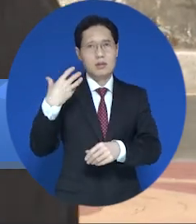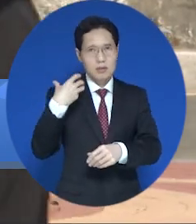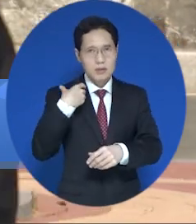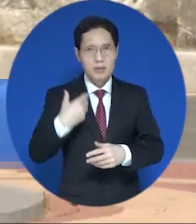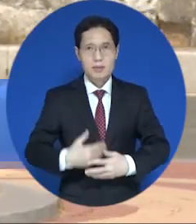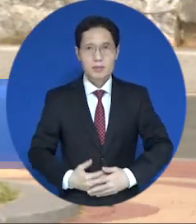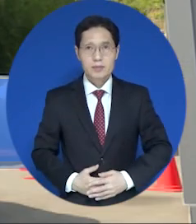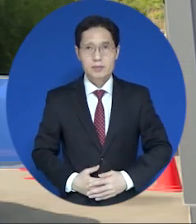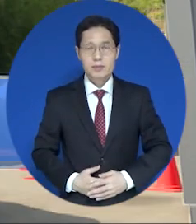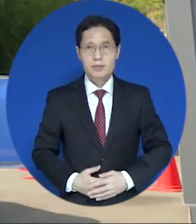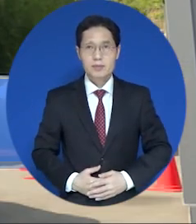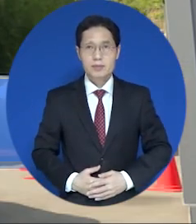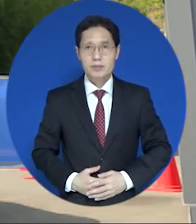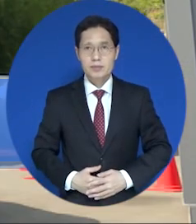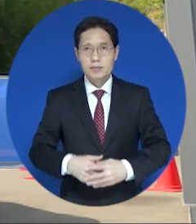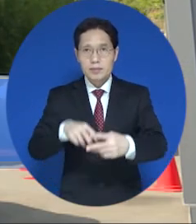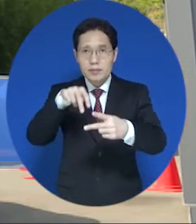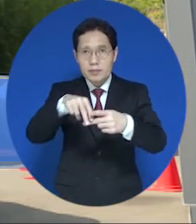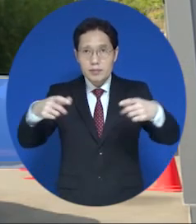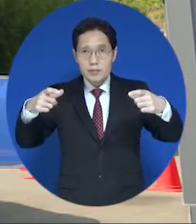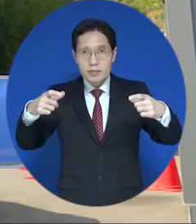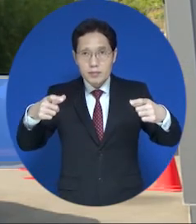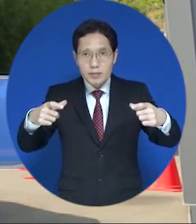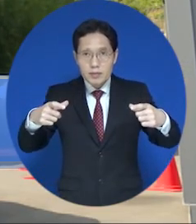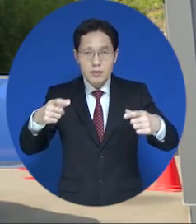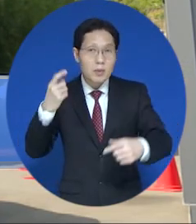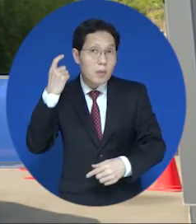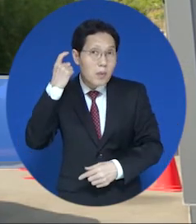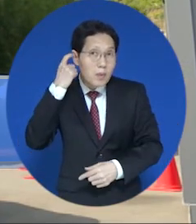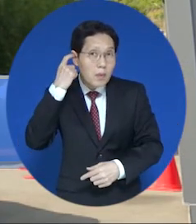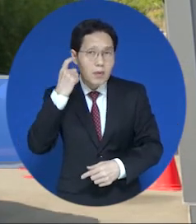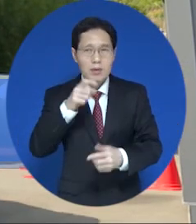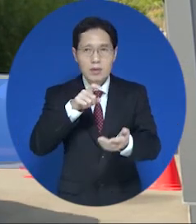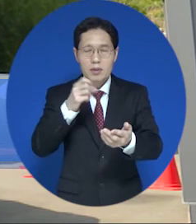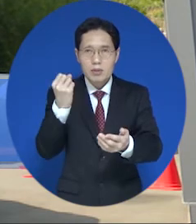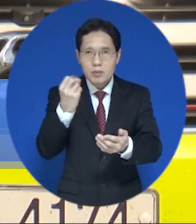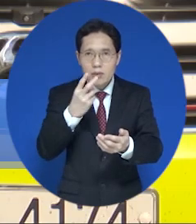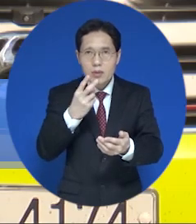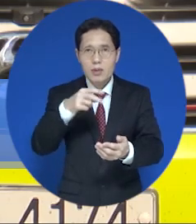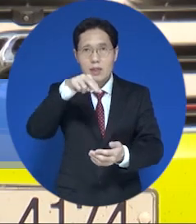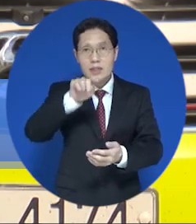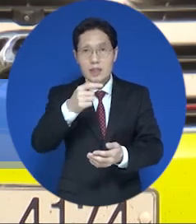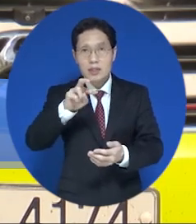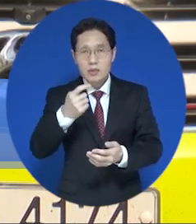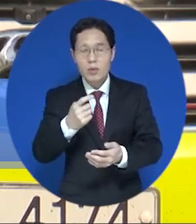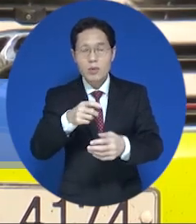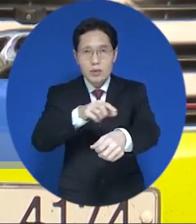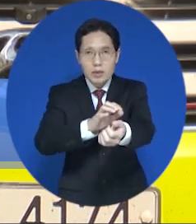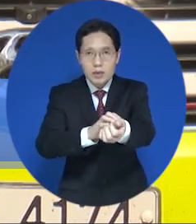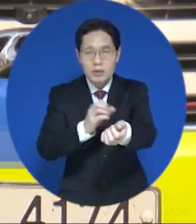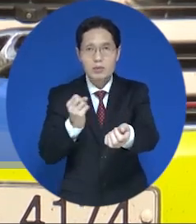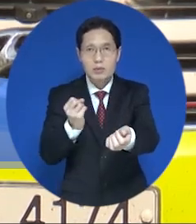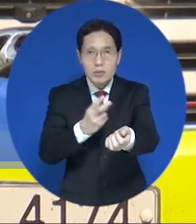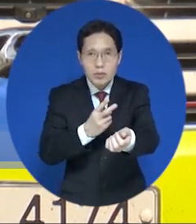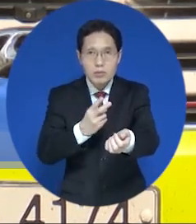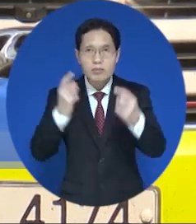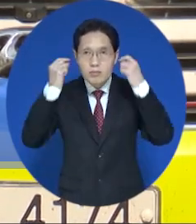합니다. 센터 내에는 고막체온계와 산소포화도 측정기, 수동혈압계,